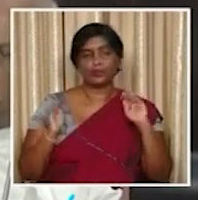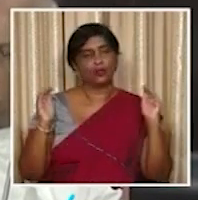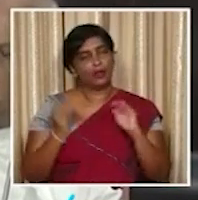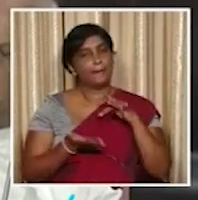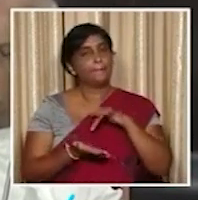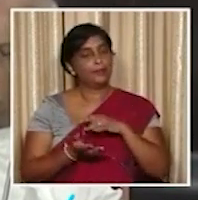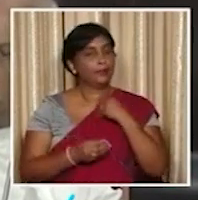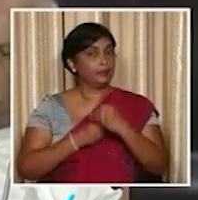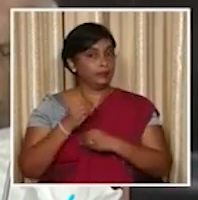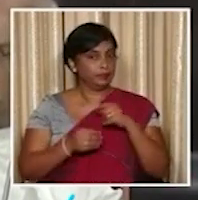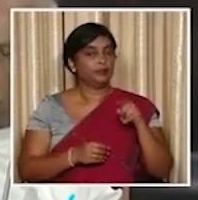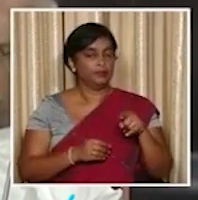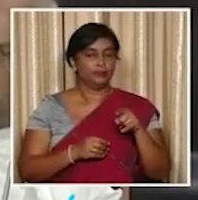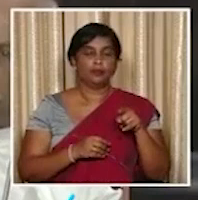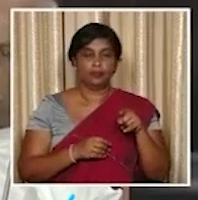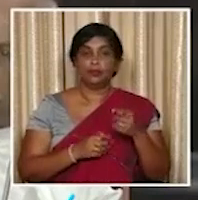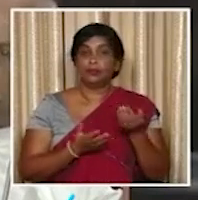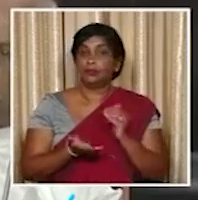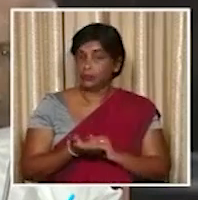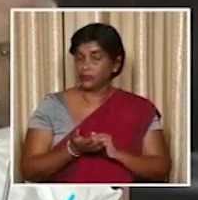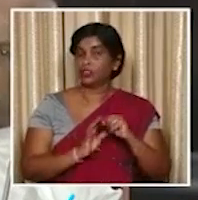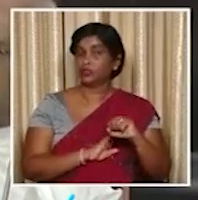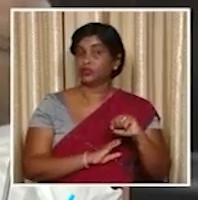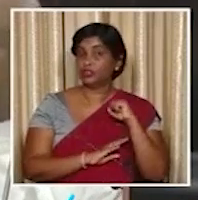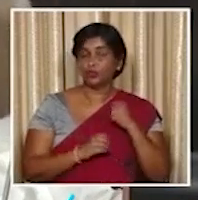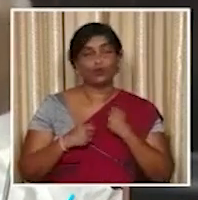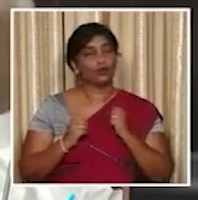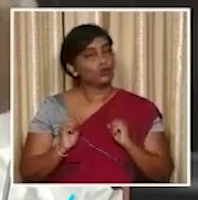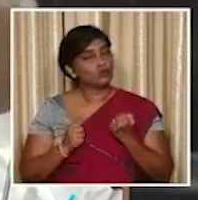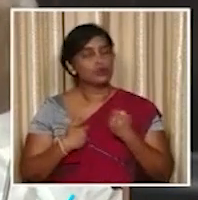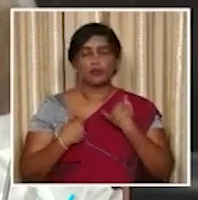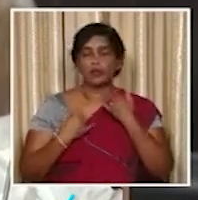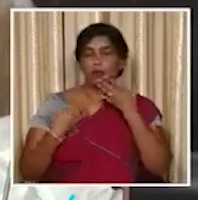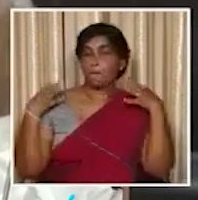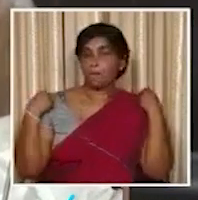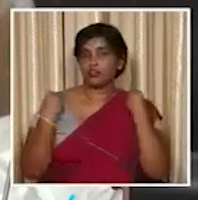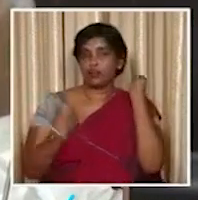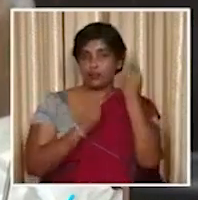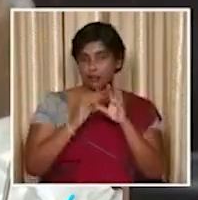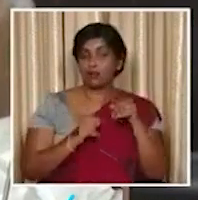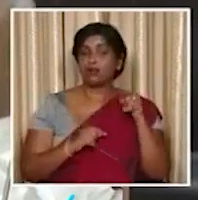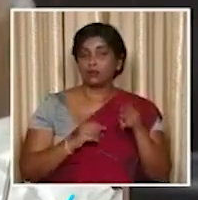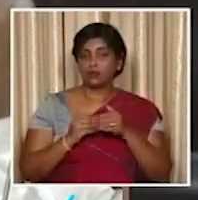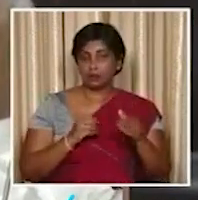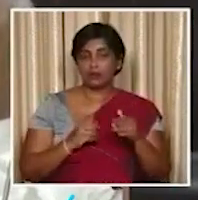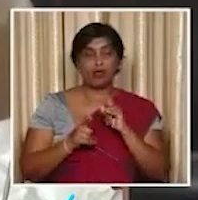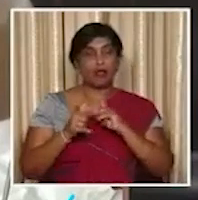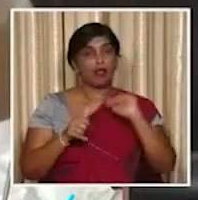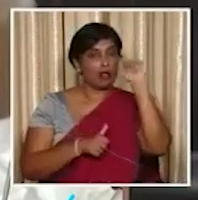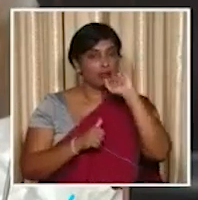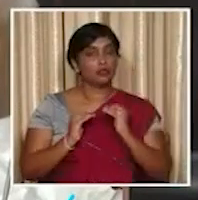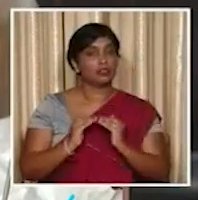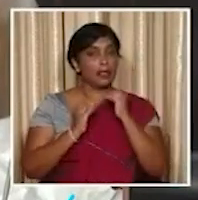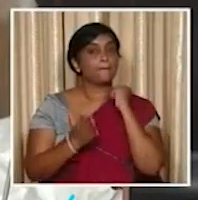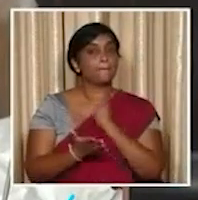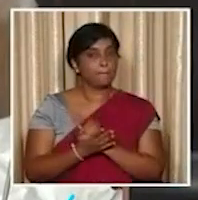මධ්‍යම පරිමාණ ව්‍යවසායකින්ට තව තවත් ශක්තිය, ධෛර්යය හා පහසුකම් ලබා දිය යුතු. මේ වෙනුවෙන් ආසියානු සංවර්ධන